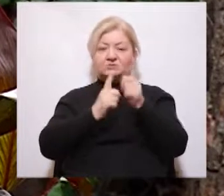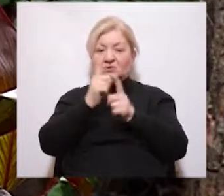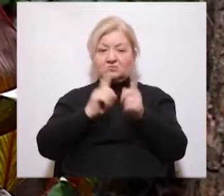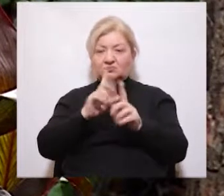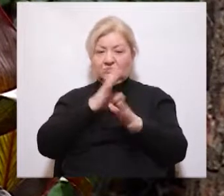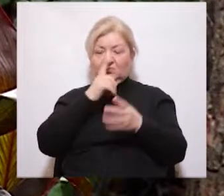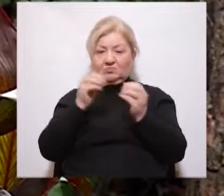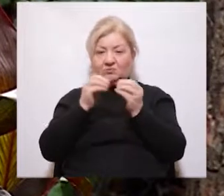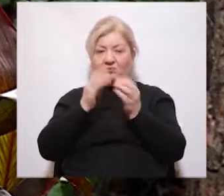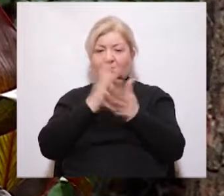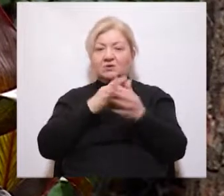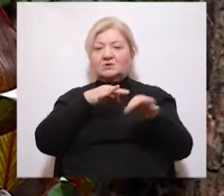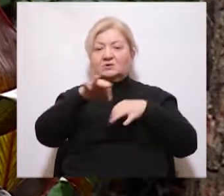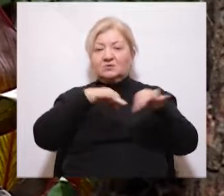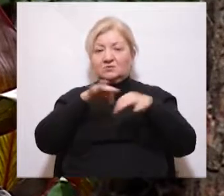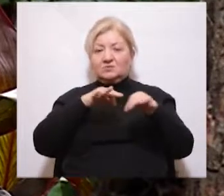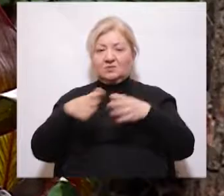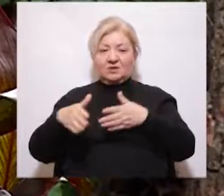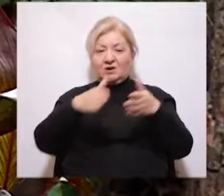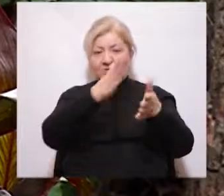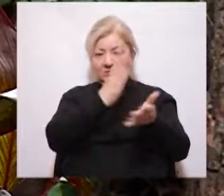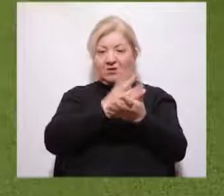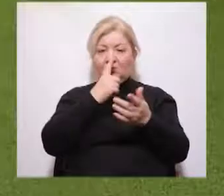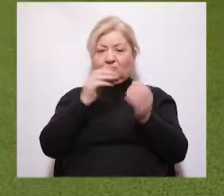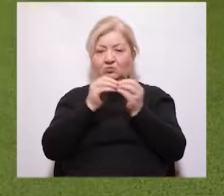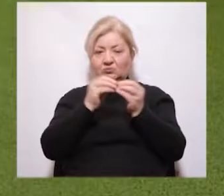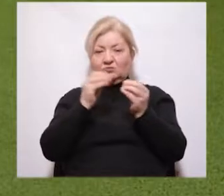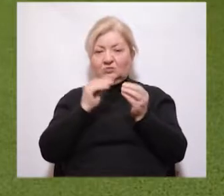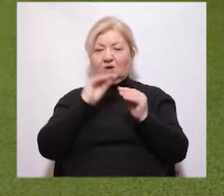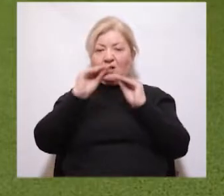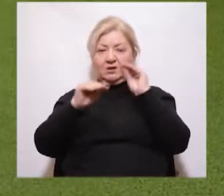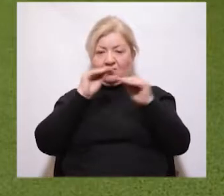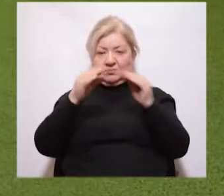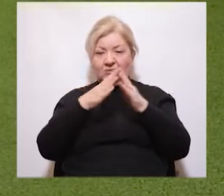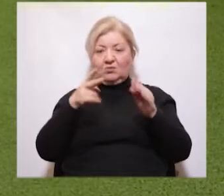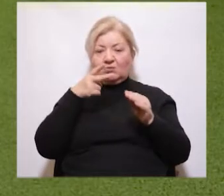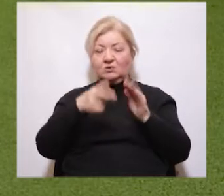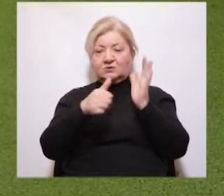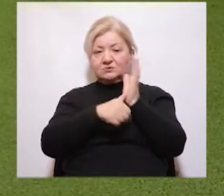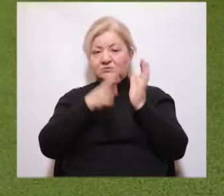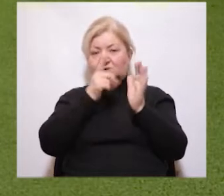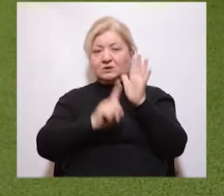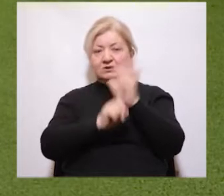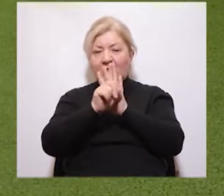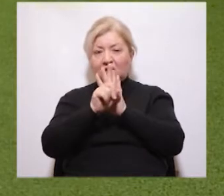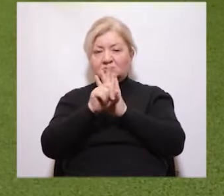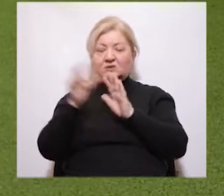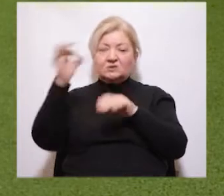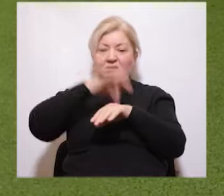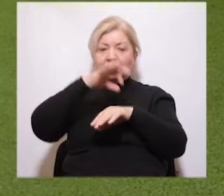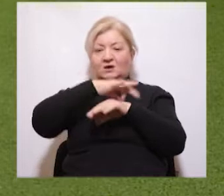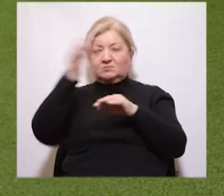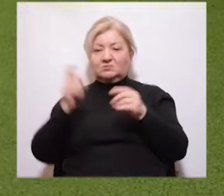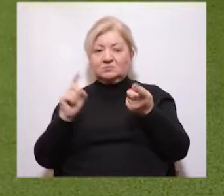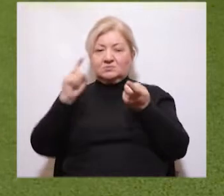რეალობაში შეუცვლელი არის საავტომობილო ტრანსპორტი, რომელიც გზებით მუდმივად ფართოვდება. 2006 წლიდან დაიწყო